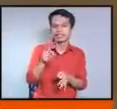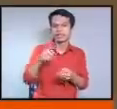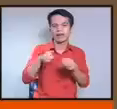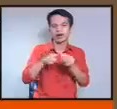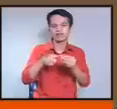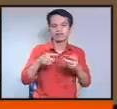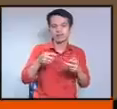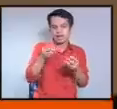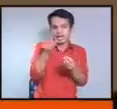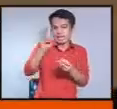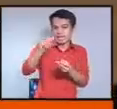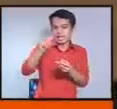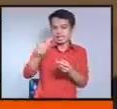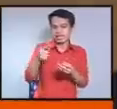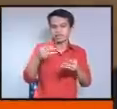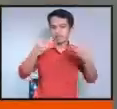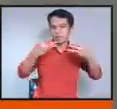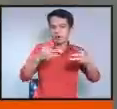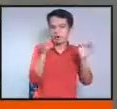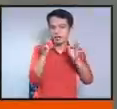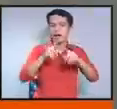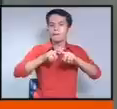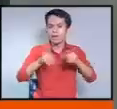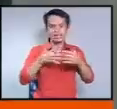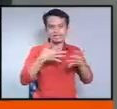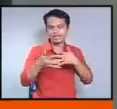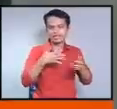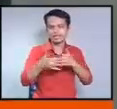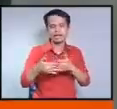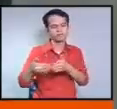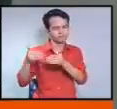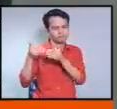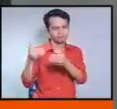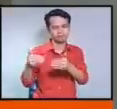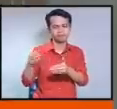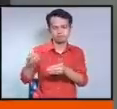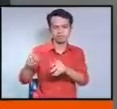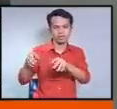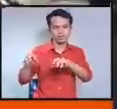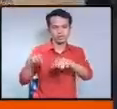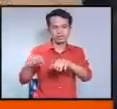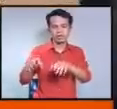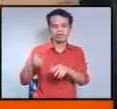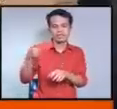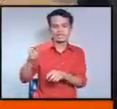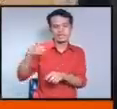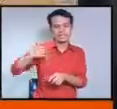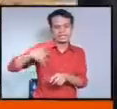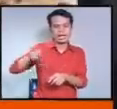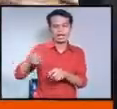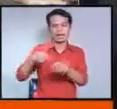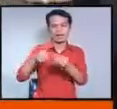war on drugs para magtagumpay sa kampanya. Pero sa kabila nito, hahayaan daw ng Pangulo si Robredo na dumiskarte sa paghawak niya sa